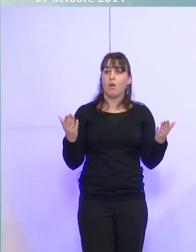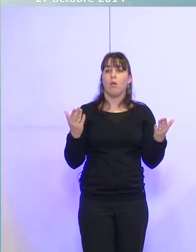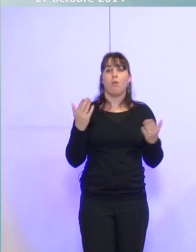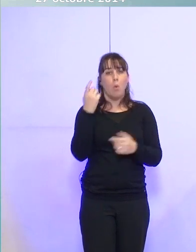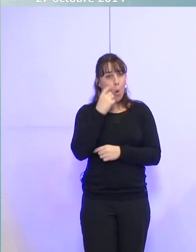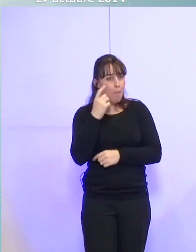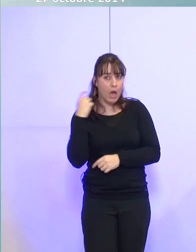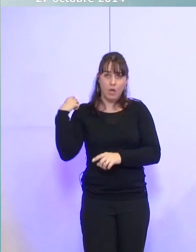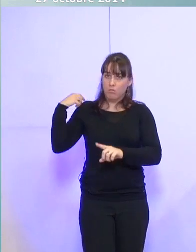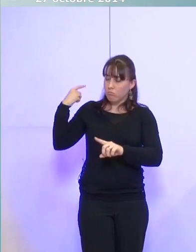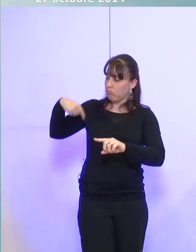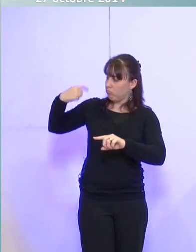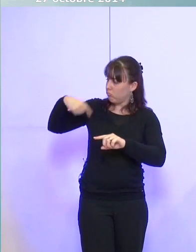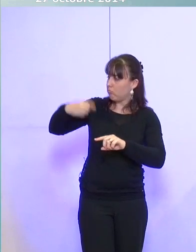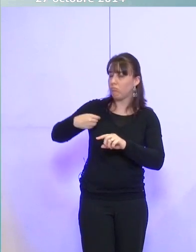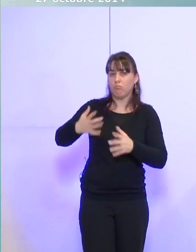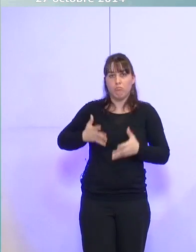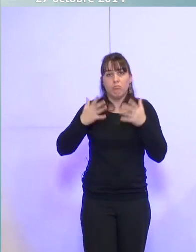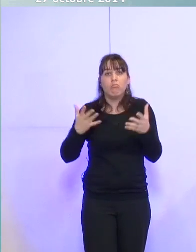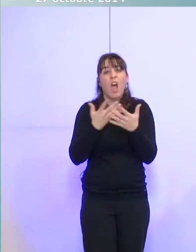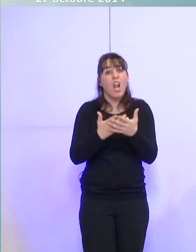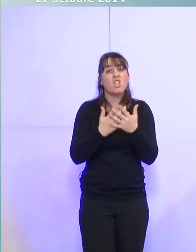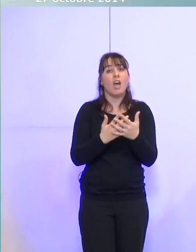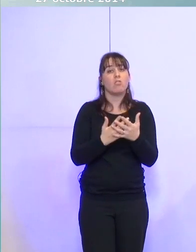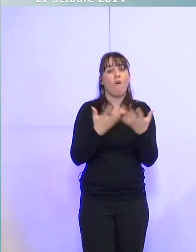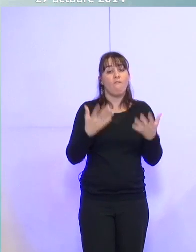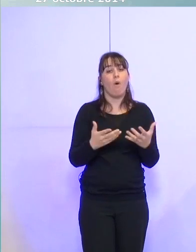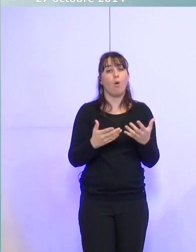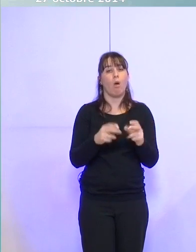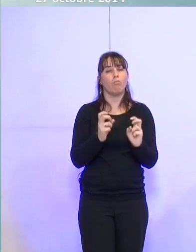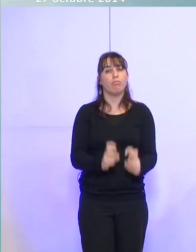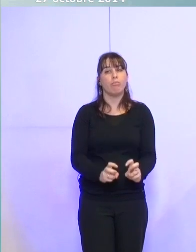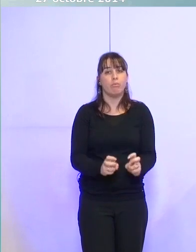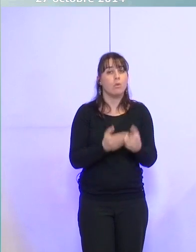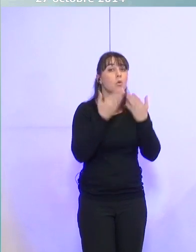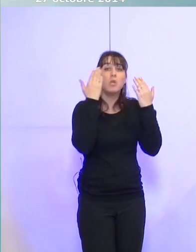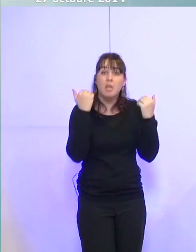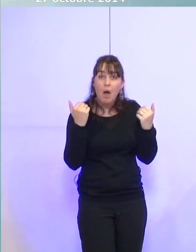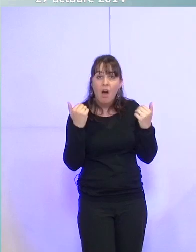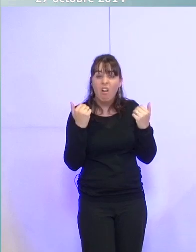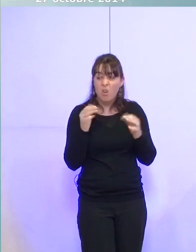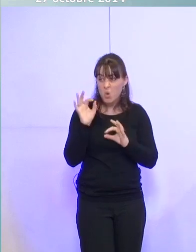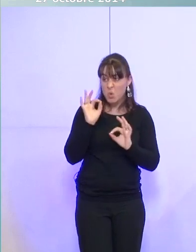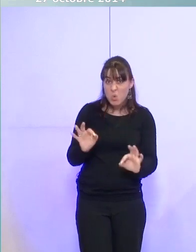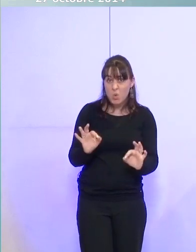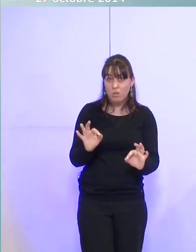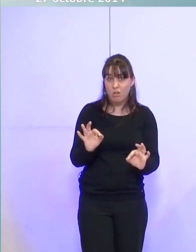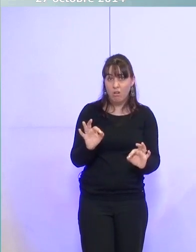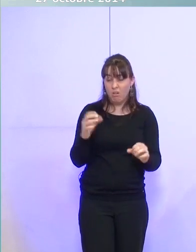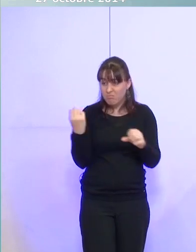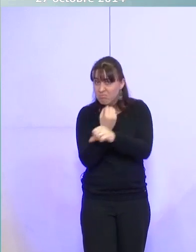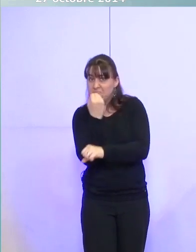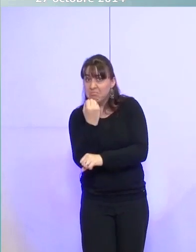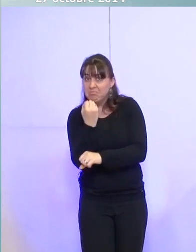vous faites en choisissant d'alléger les charges. Je ne sais pas si tout cela sera correct et en termes de